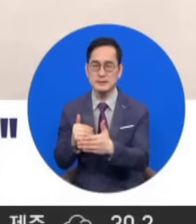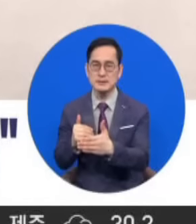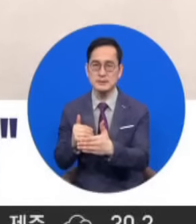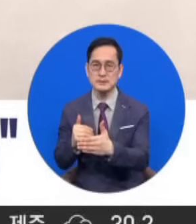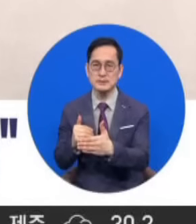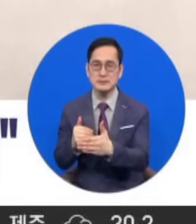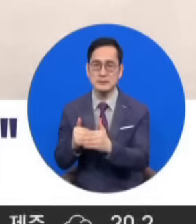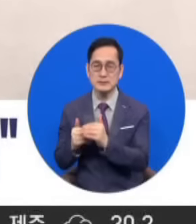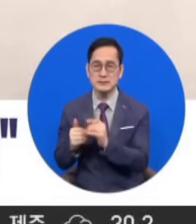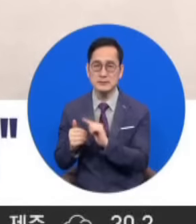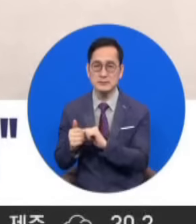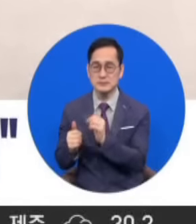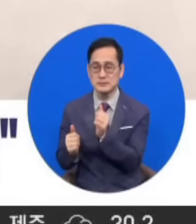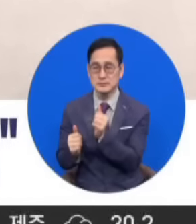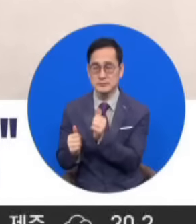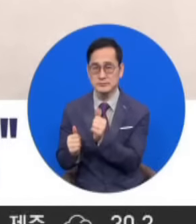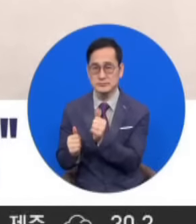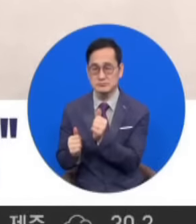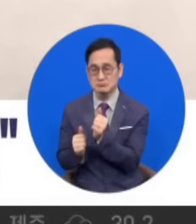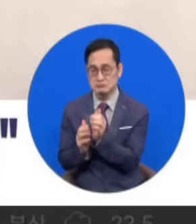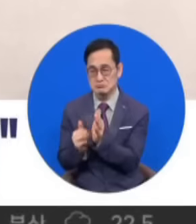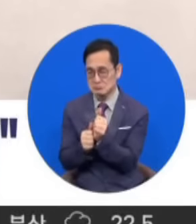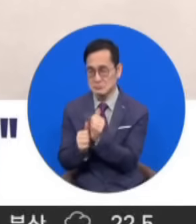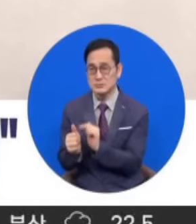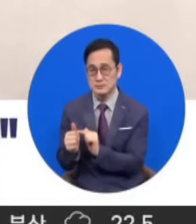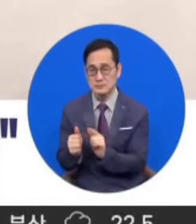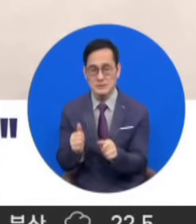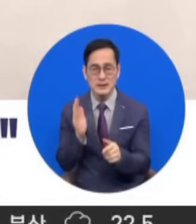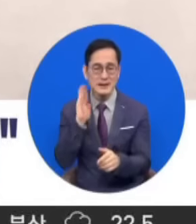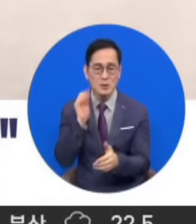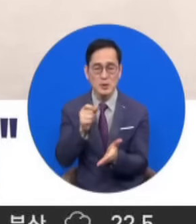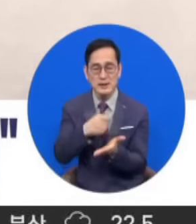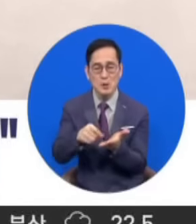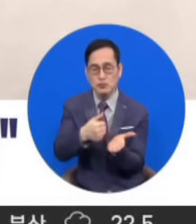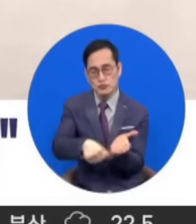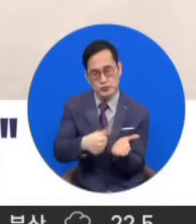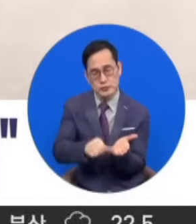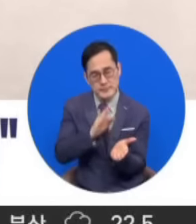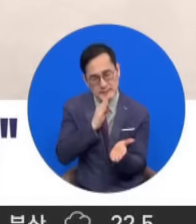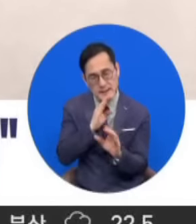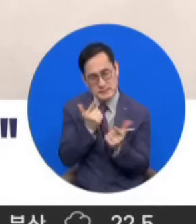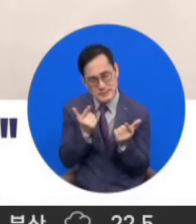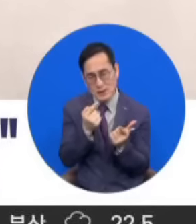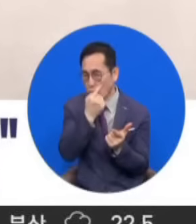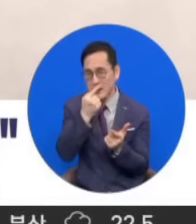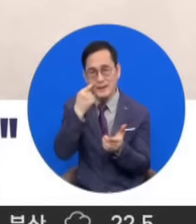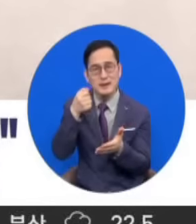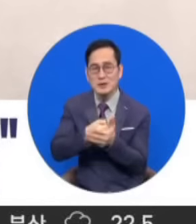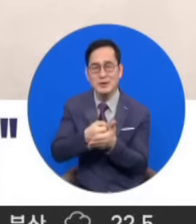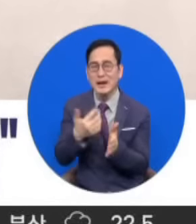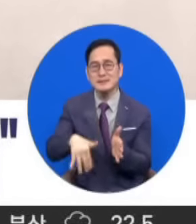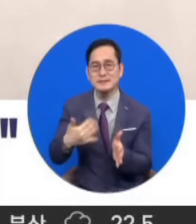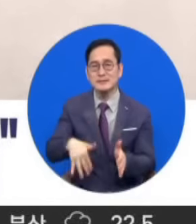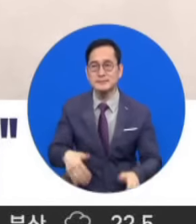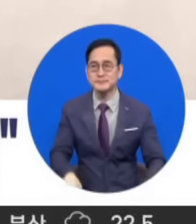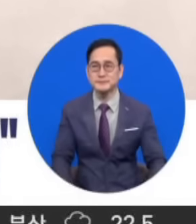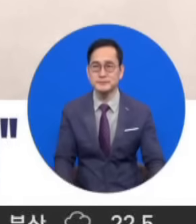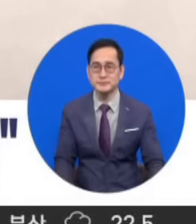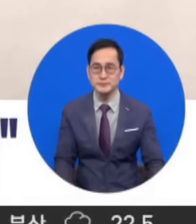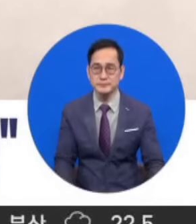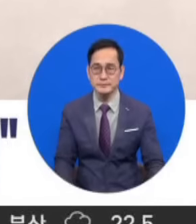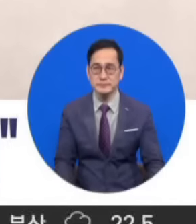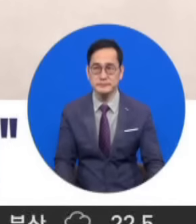대해서 판단하지 않았다는 그렇군요. 거예요. 그렇기 때문에 청사에 있다는 거고요. 예, 그런 취지에서 말씀하시더라고요. 근데 대통령 기록물이기 때문에